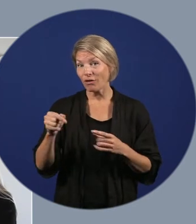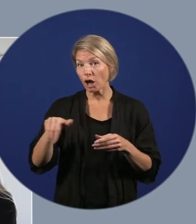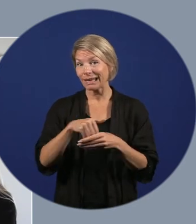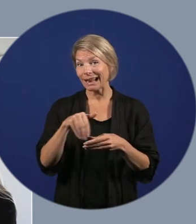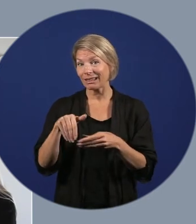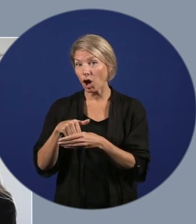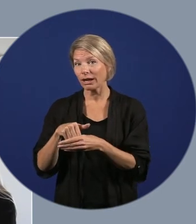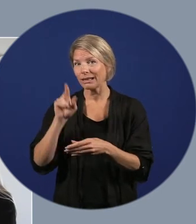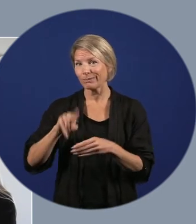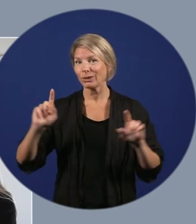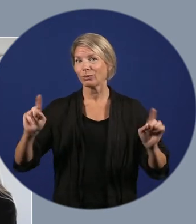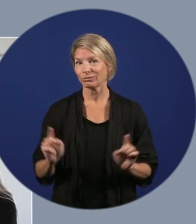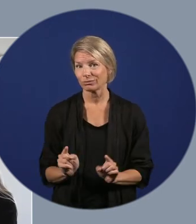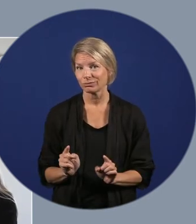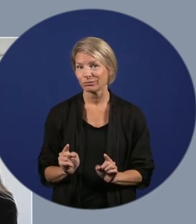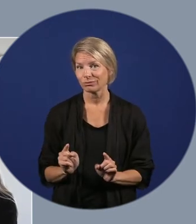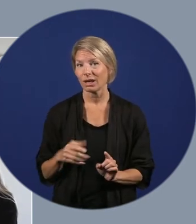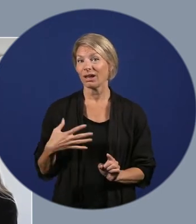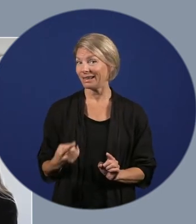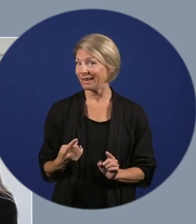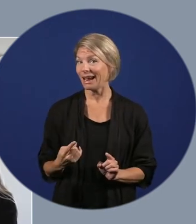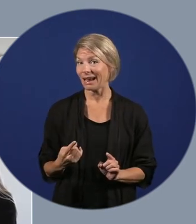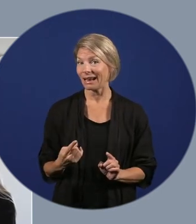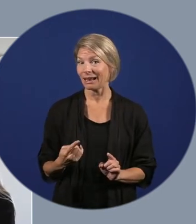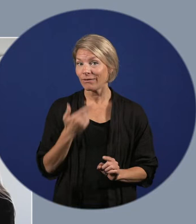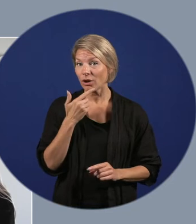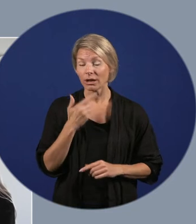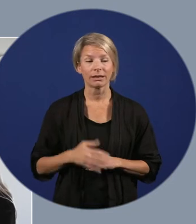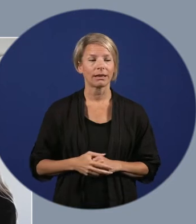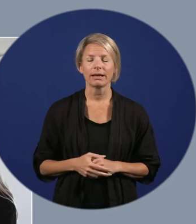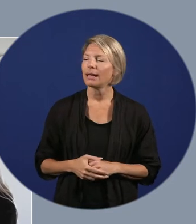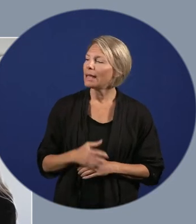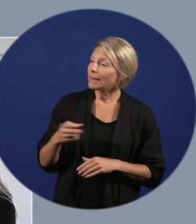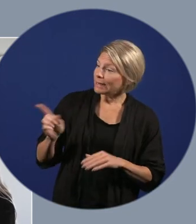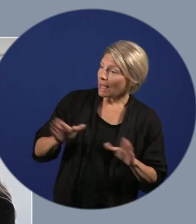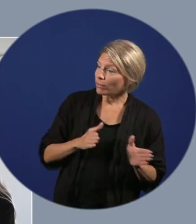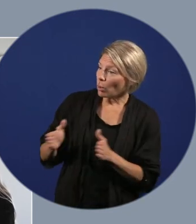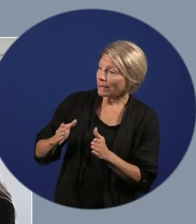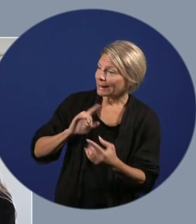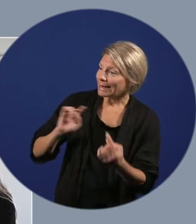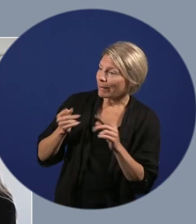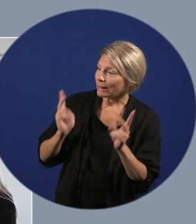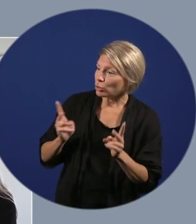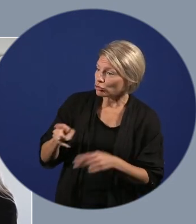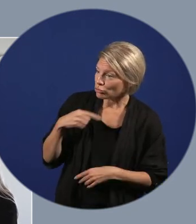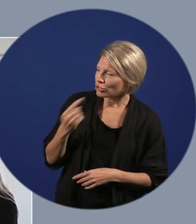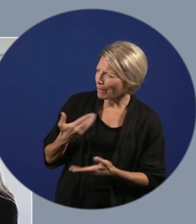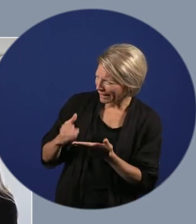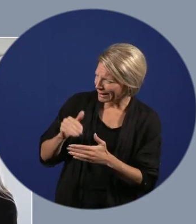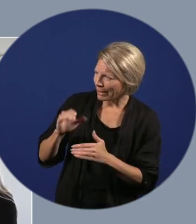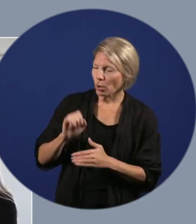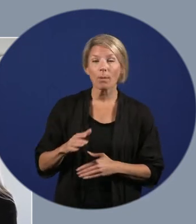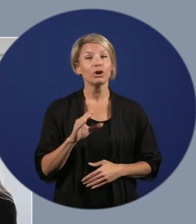sjunker. Och det är ju lite alarmerande. Ja, och ni har ju anordnat en debatt också, som du sa. Kan du berätta mer om det? Ja, då hade